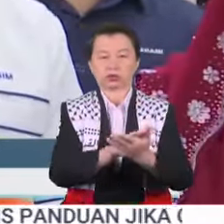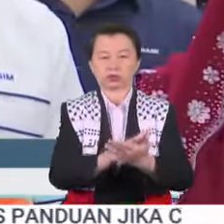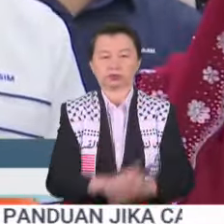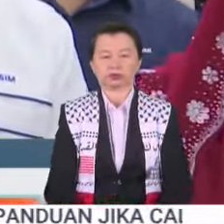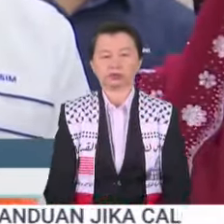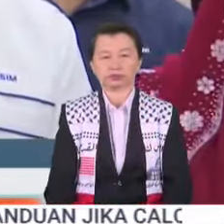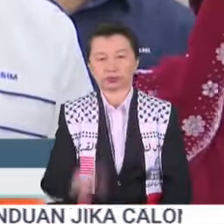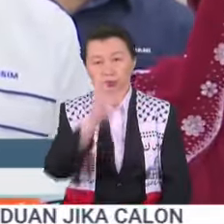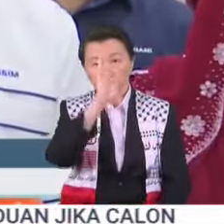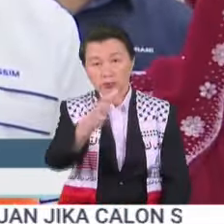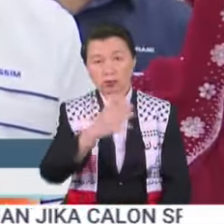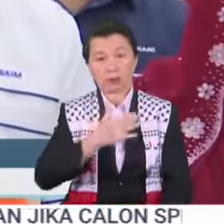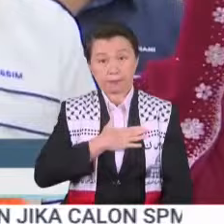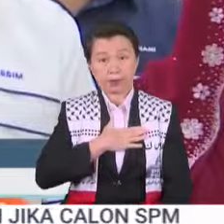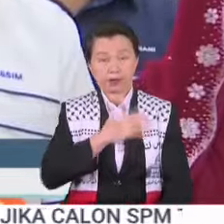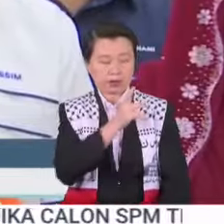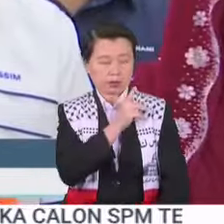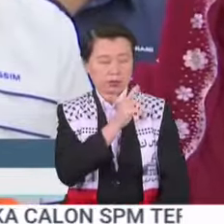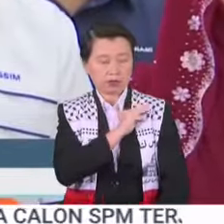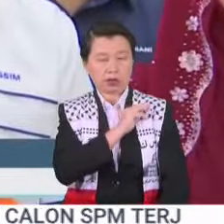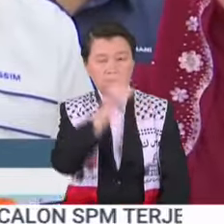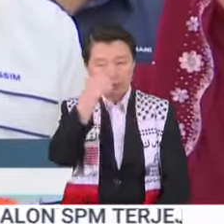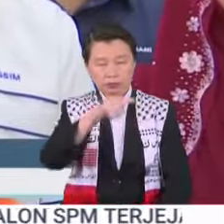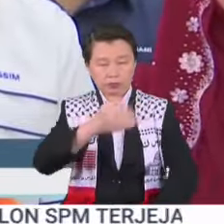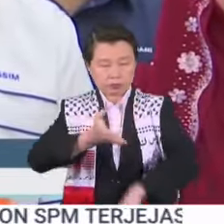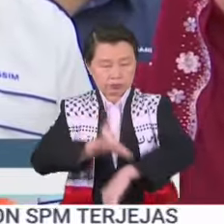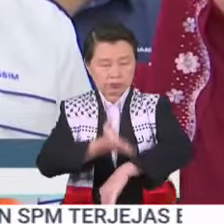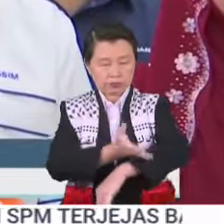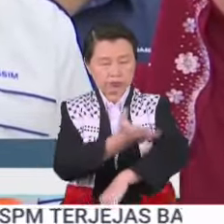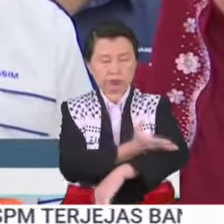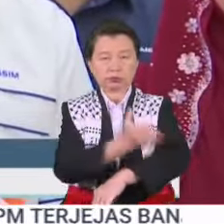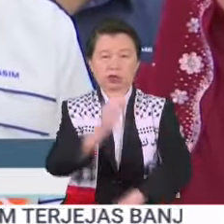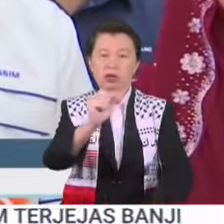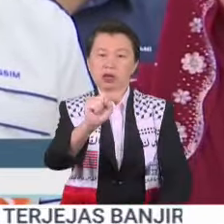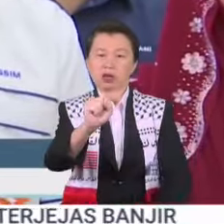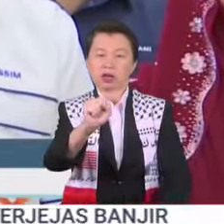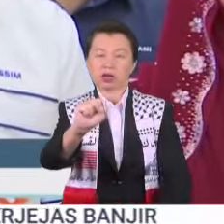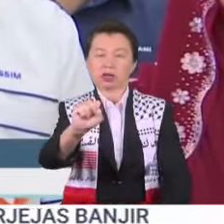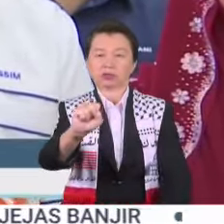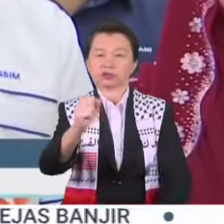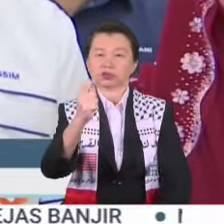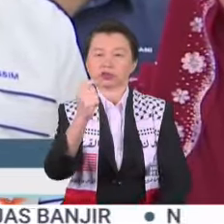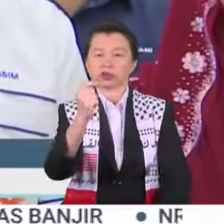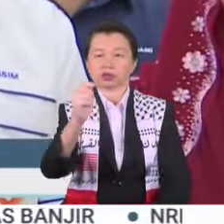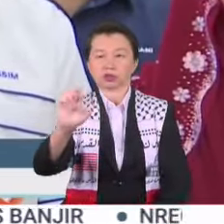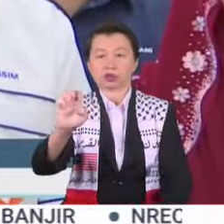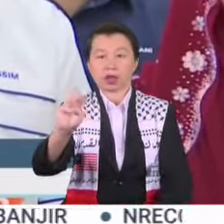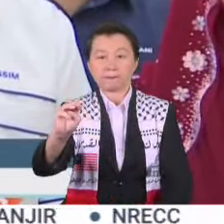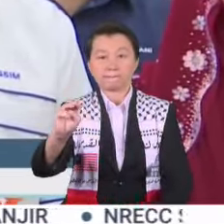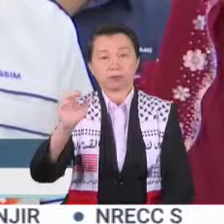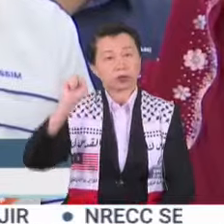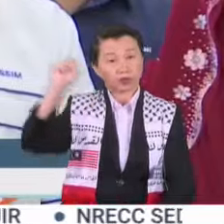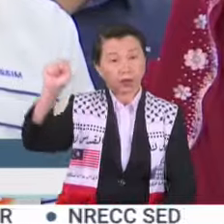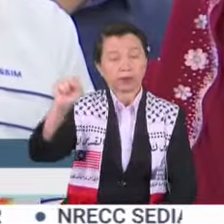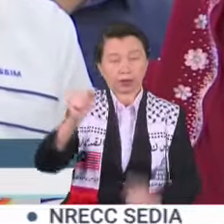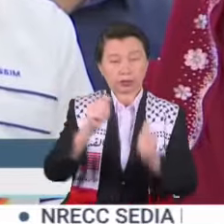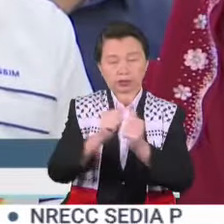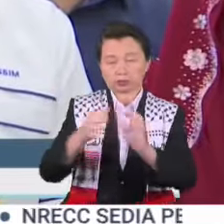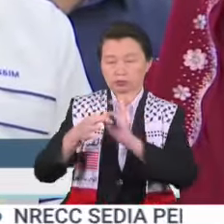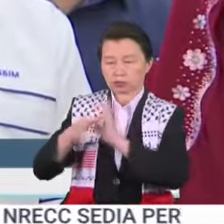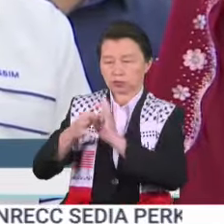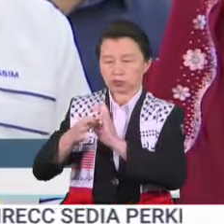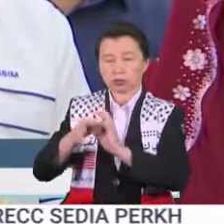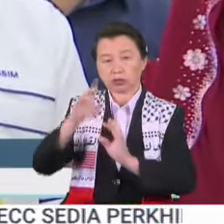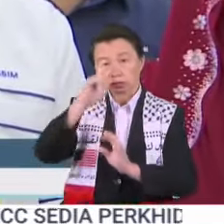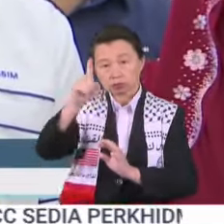daripada kementerian saya untuk memperkasa STEM di negeri Sabah ini bersama dengan kerjasama,